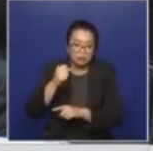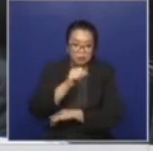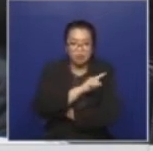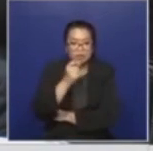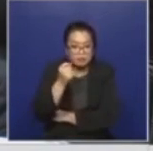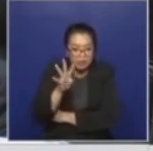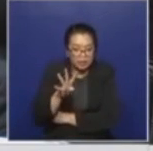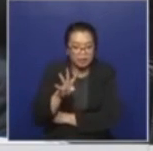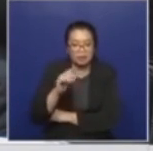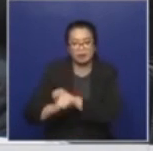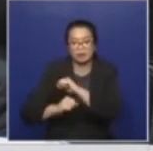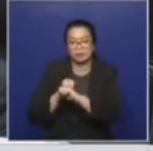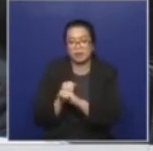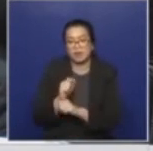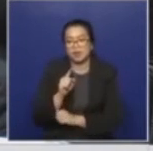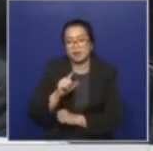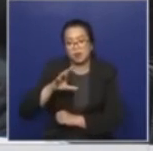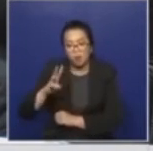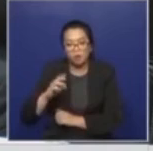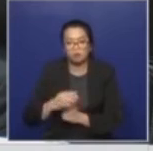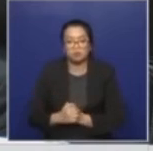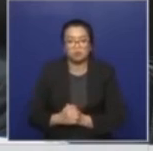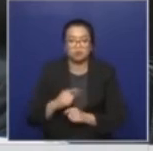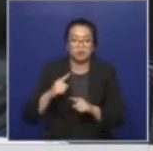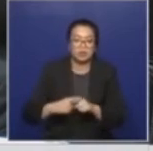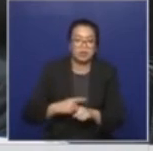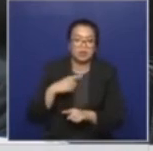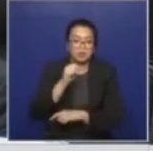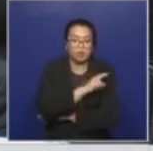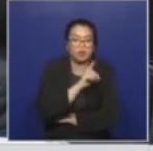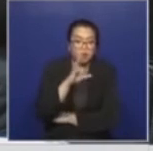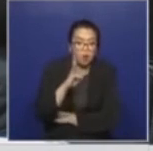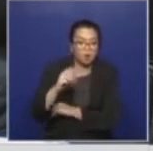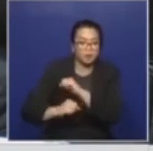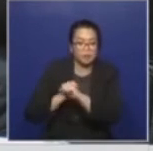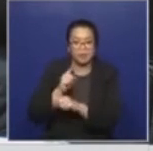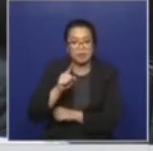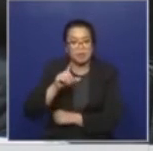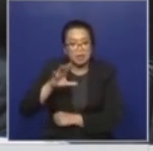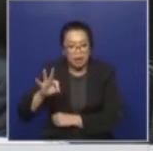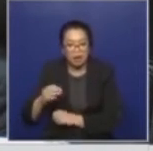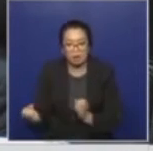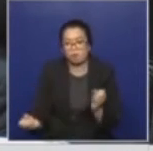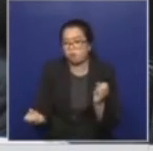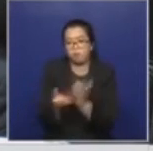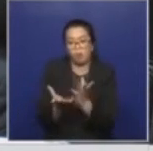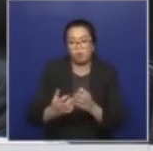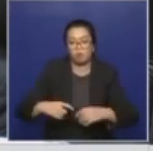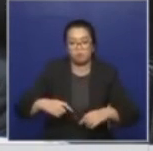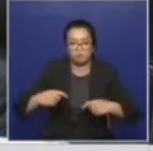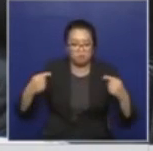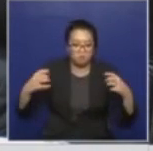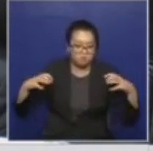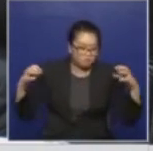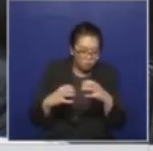16 6ตุลา19ไล่เรียงมาจุดปะทะที่สะพานมัคควาน